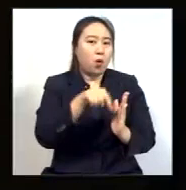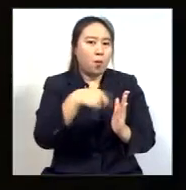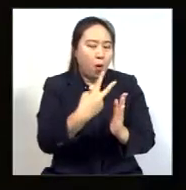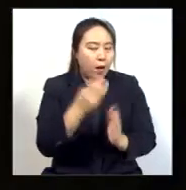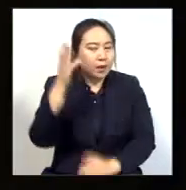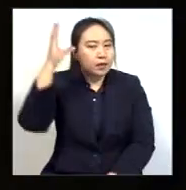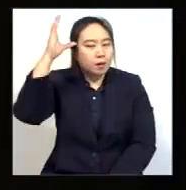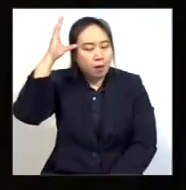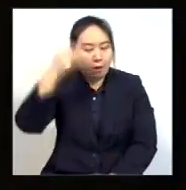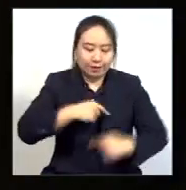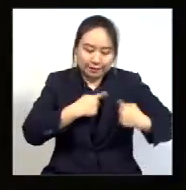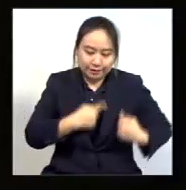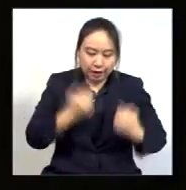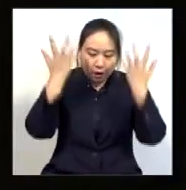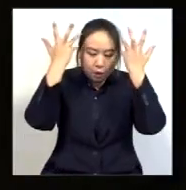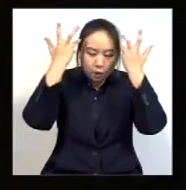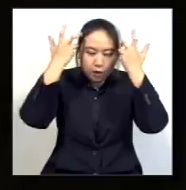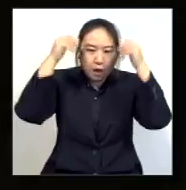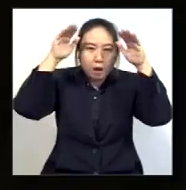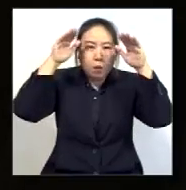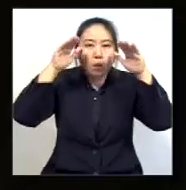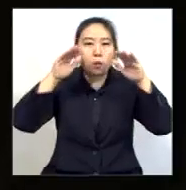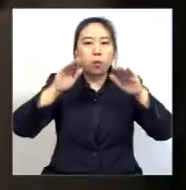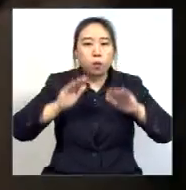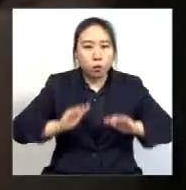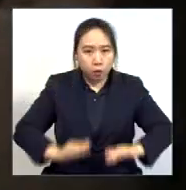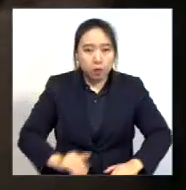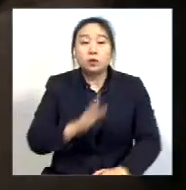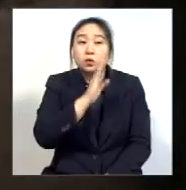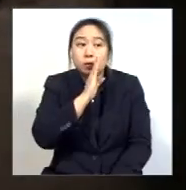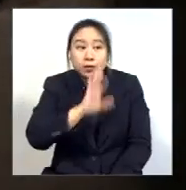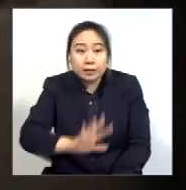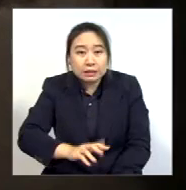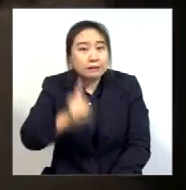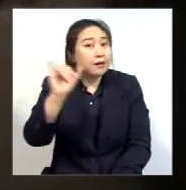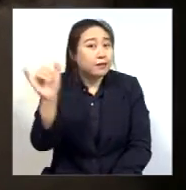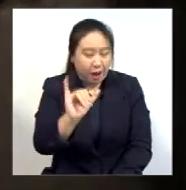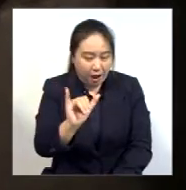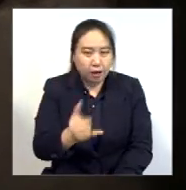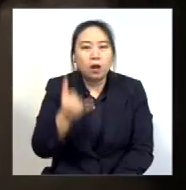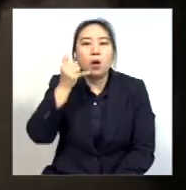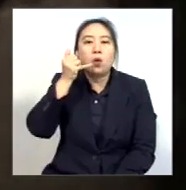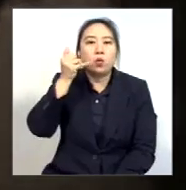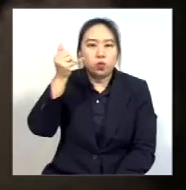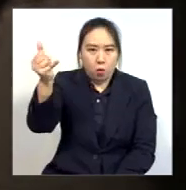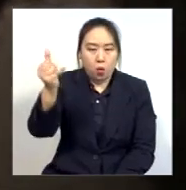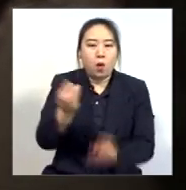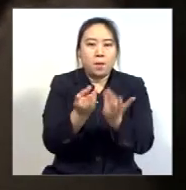มองแล้วก็จิตใจของเราเนี่ยผ่อนคลายแต่ว่าถ้าเกิดยังไม่ดีขึ้นนะคะขอรับคำปรึกษาได้ที่สายด่วนสุขภ